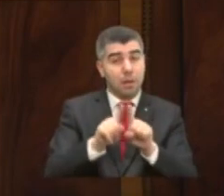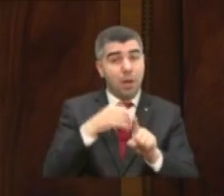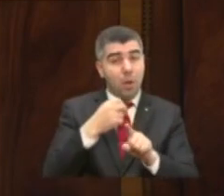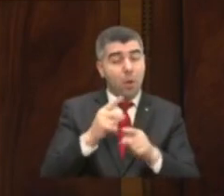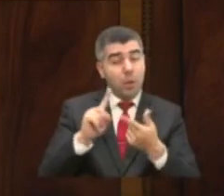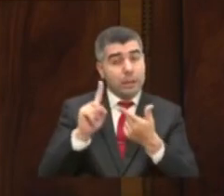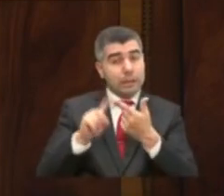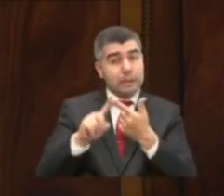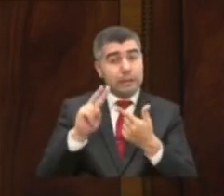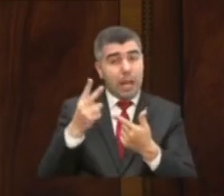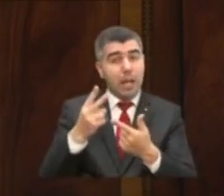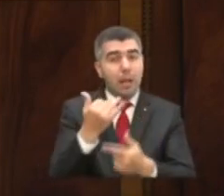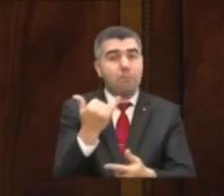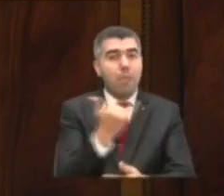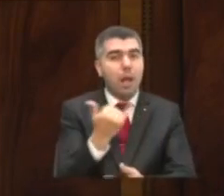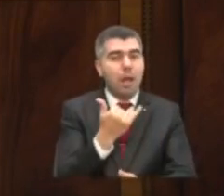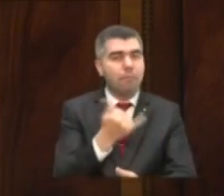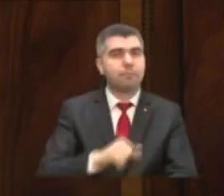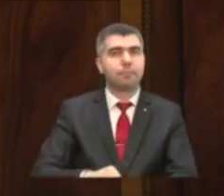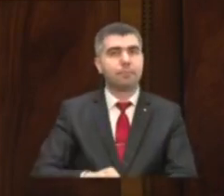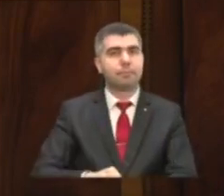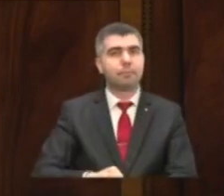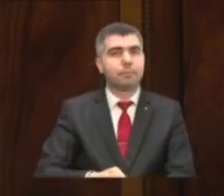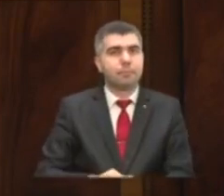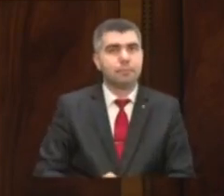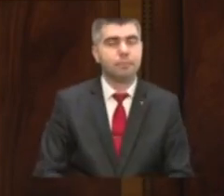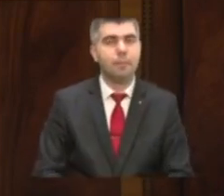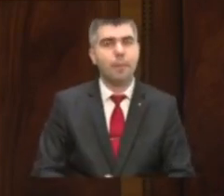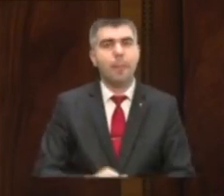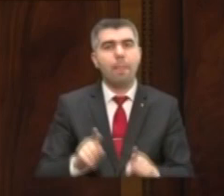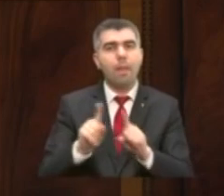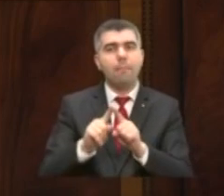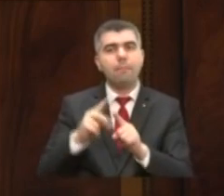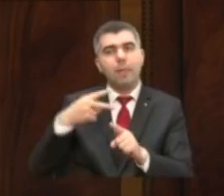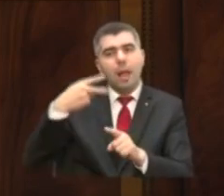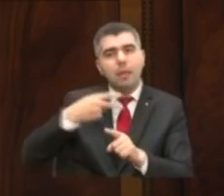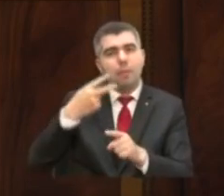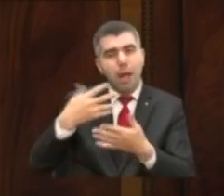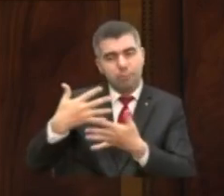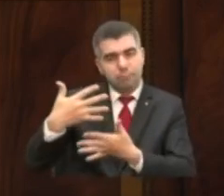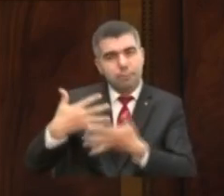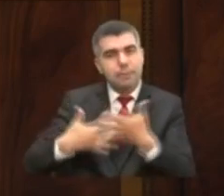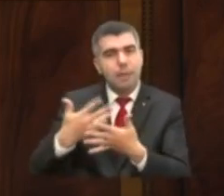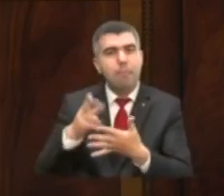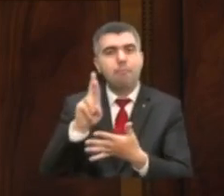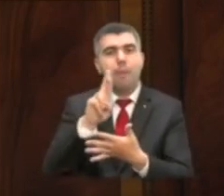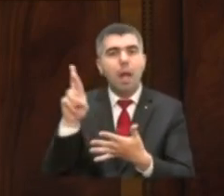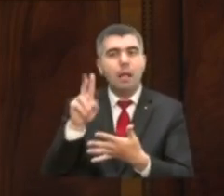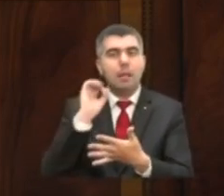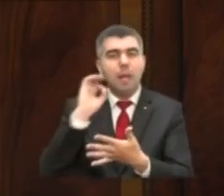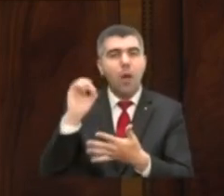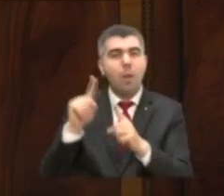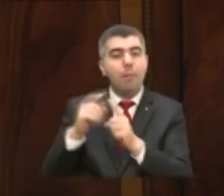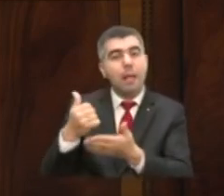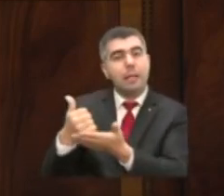الثانية المهمة اللي بغيت نقول، حنا كنعتبروا الخطب الملكية والتوجيهات الملكية دعم للحكومة. حنا فاش جا خطاب